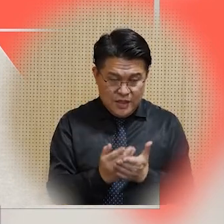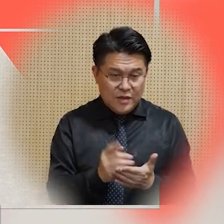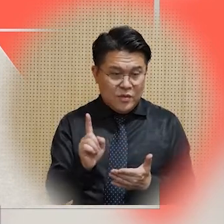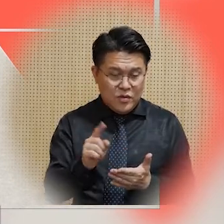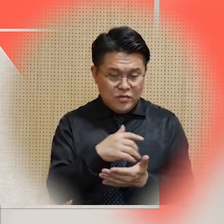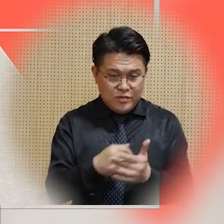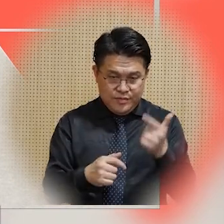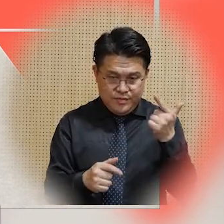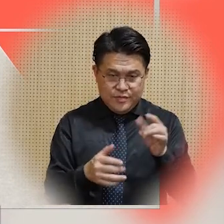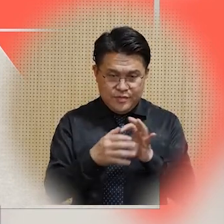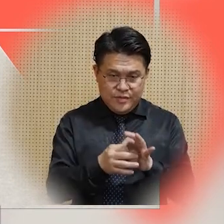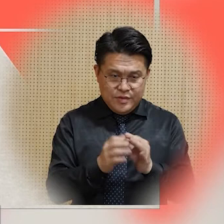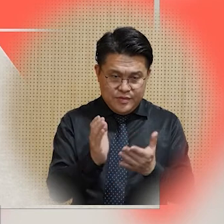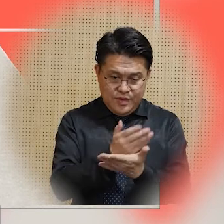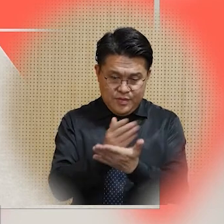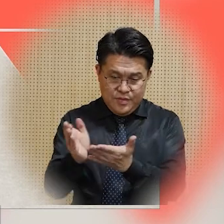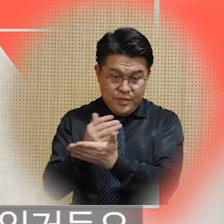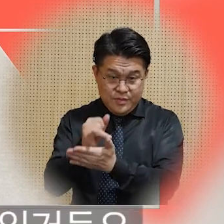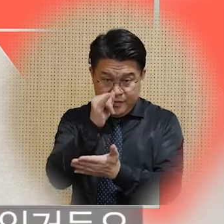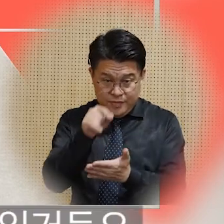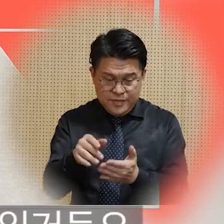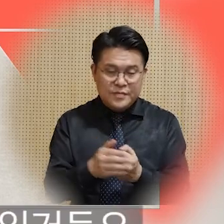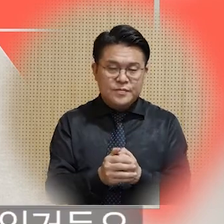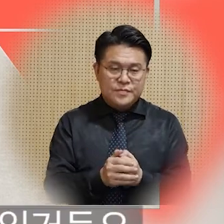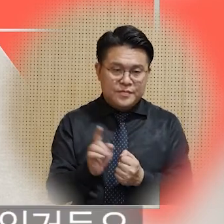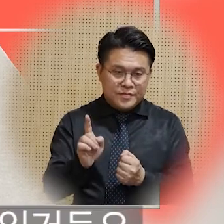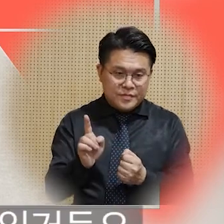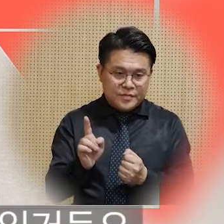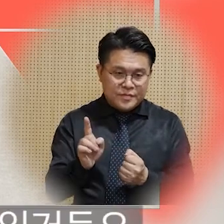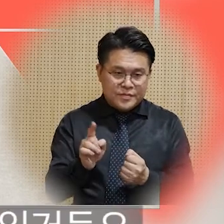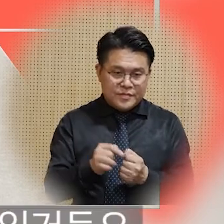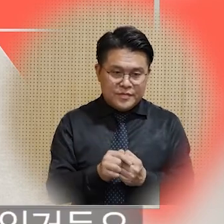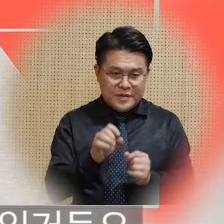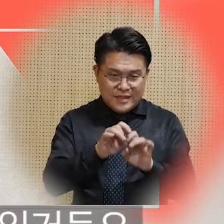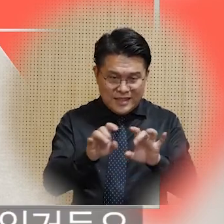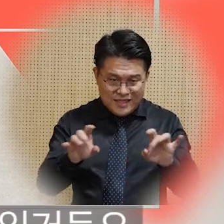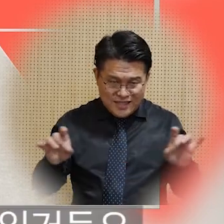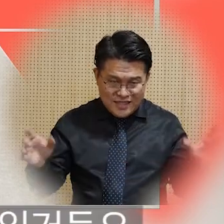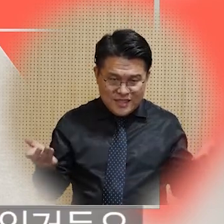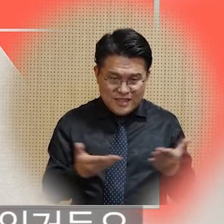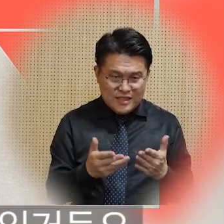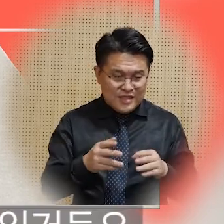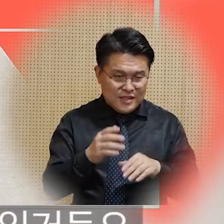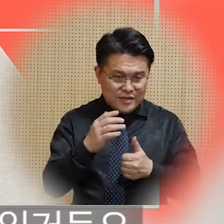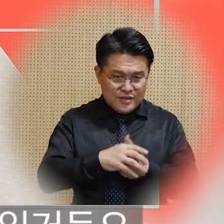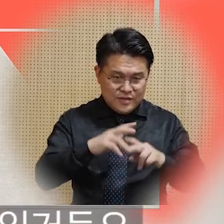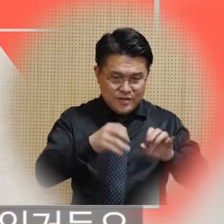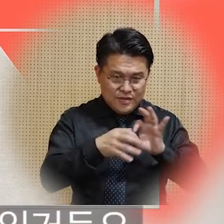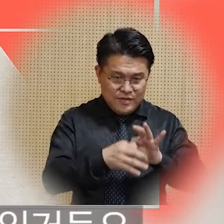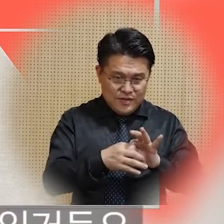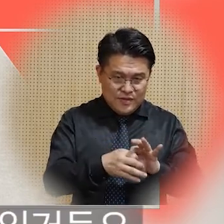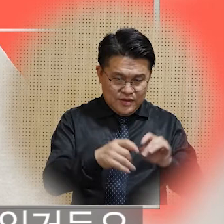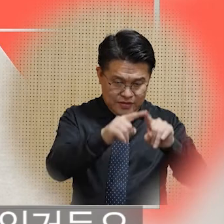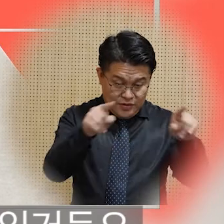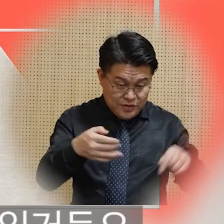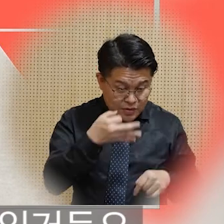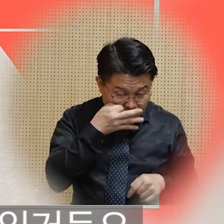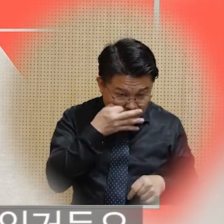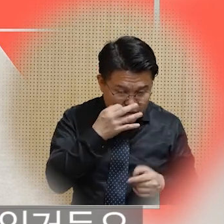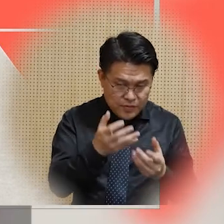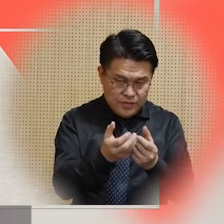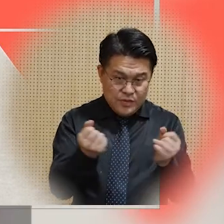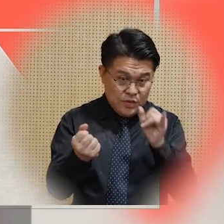6가지의 부분들이 이제 카테고리가 나눠져 있습니다. 그래서 이 카테고리별로 직무 분석 관련된 양식에 보면